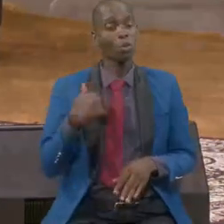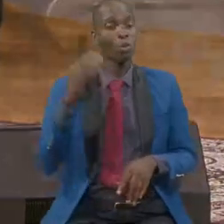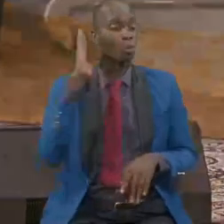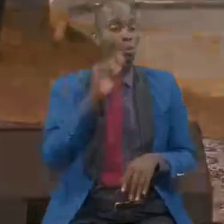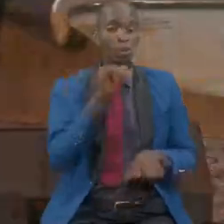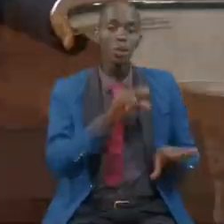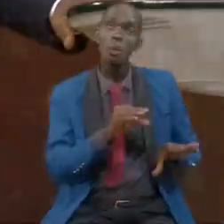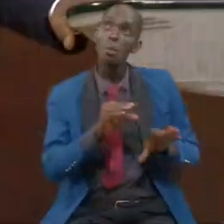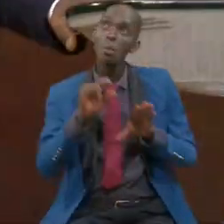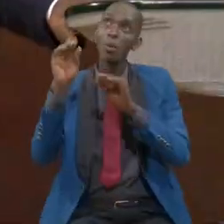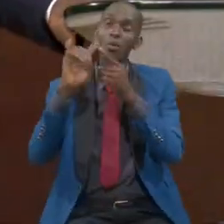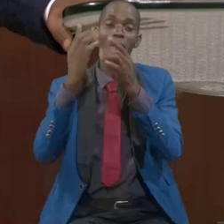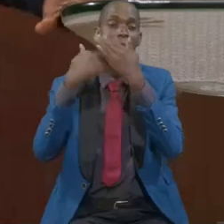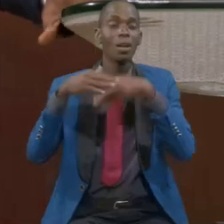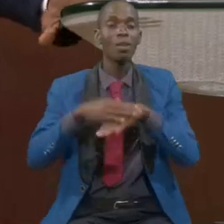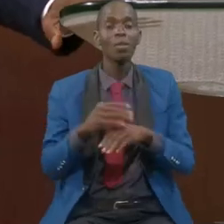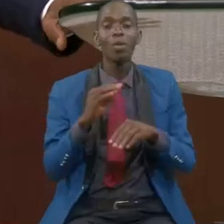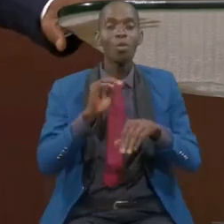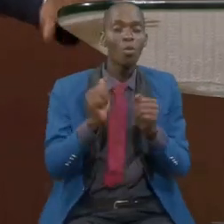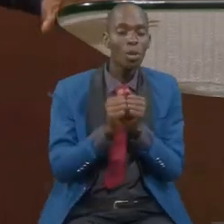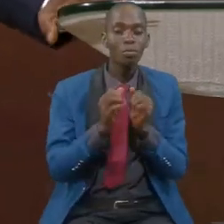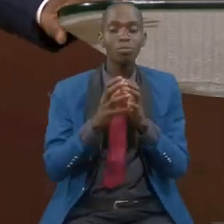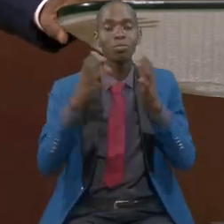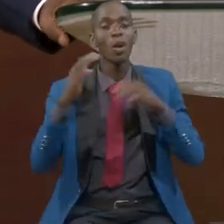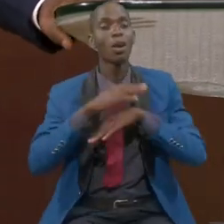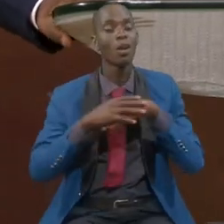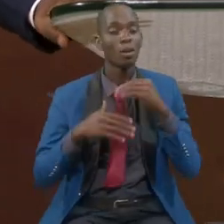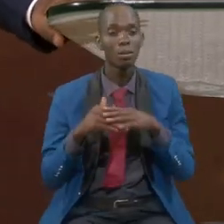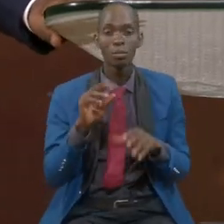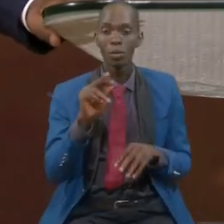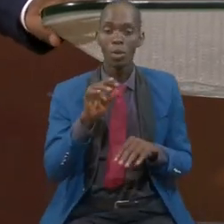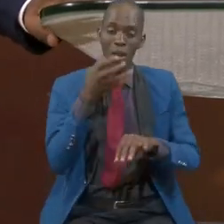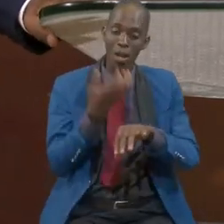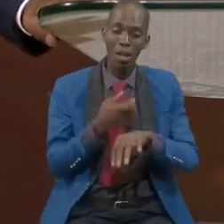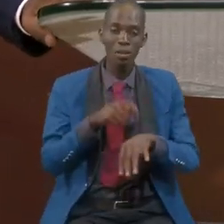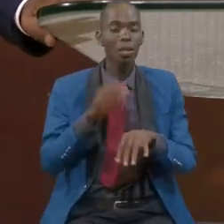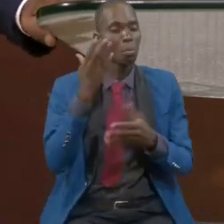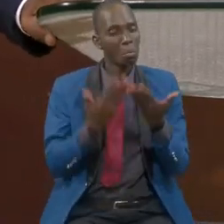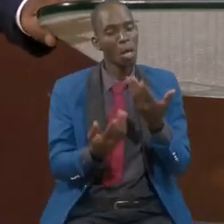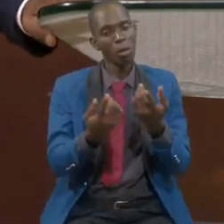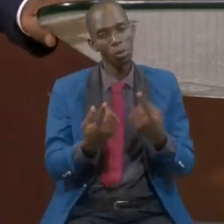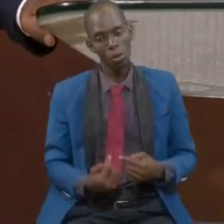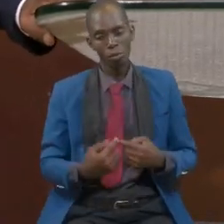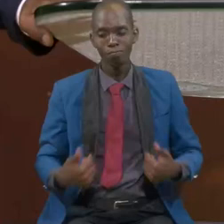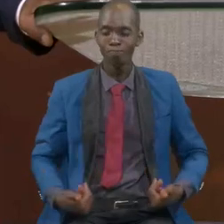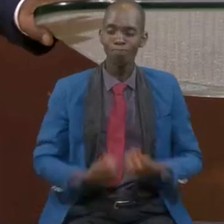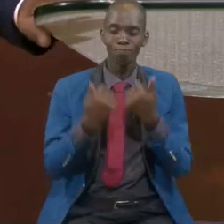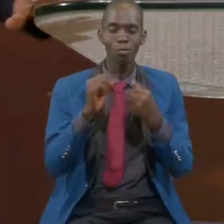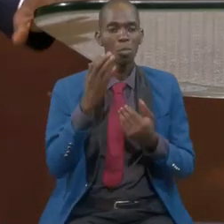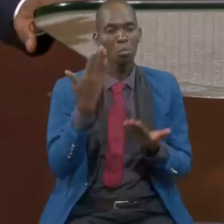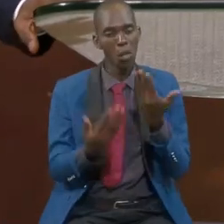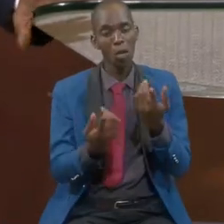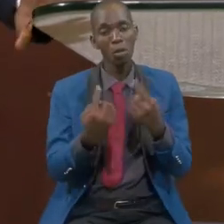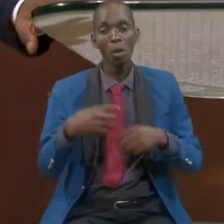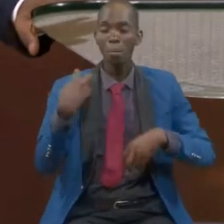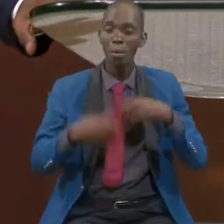pas aller au ciel sur des lits d'or. Les difficultés peuvent venir, les temps